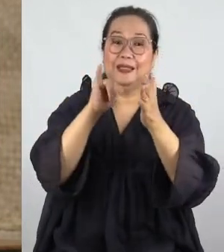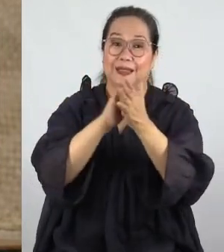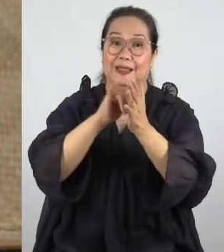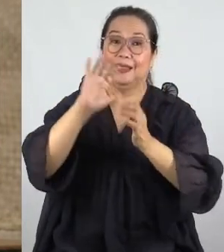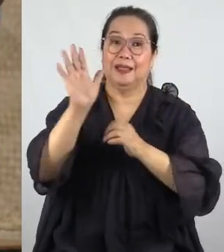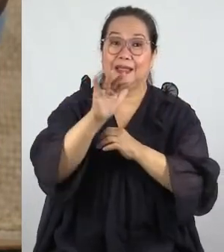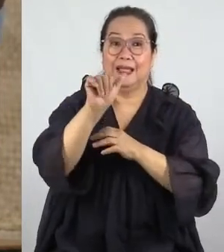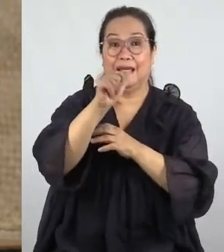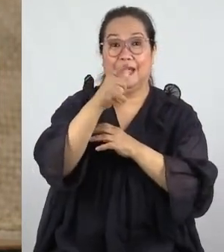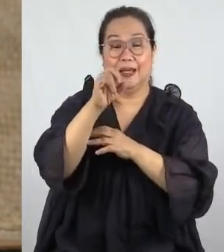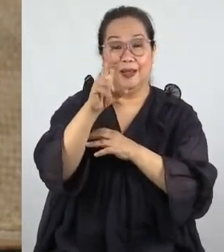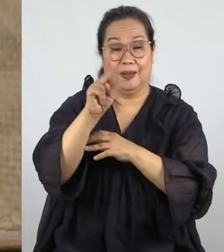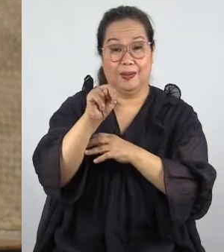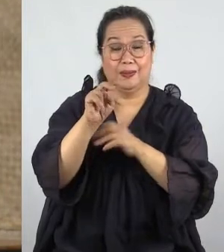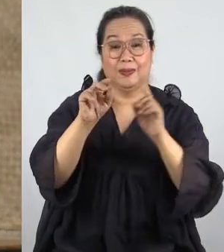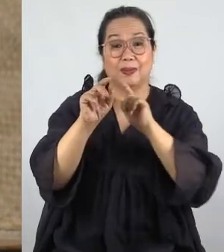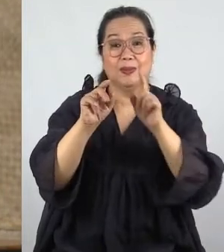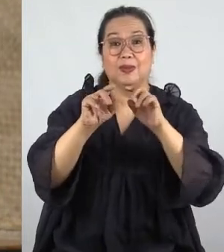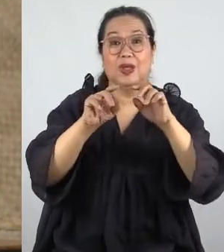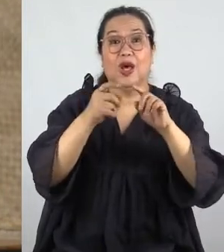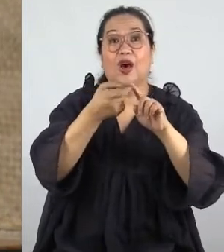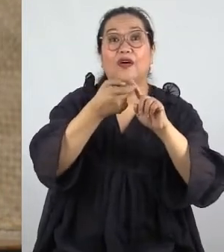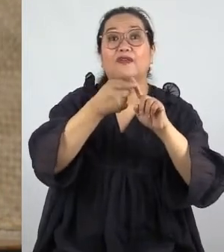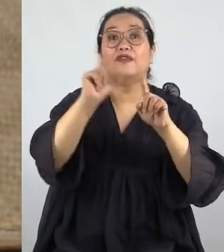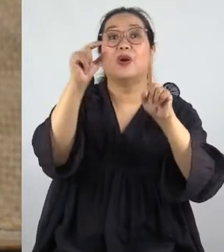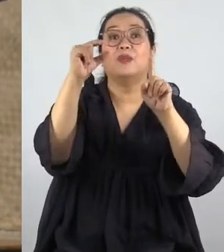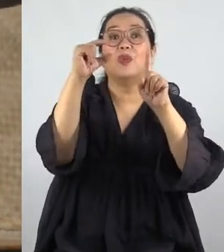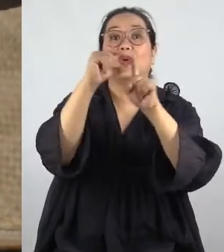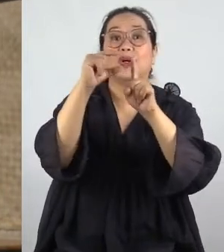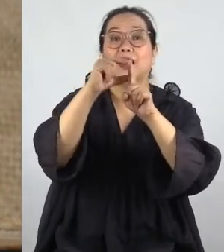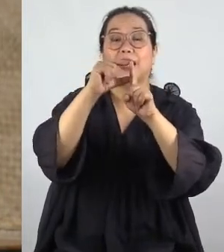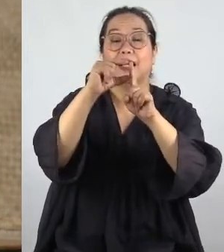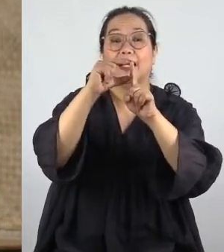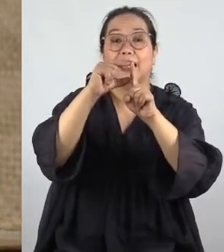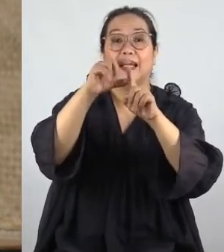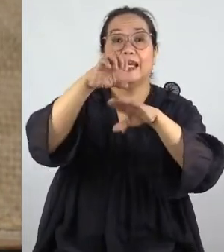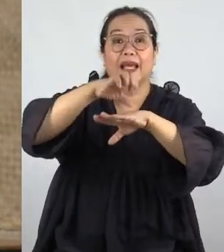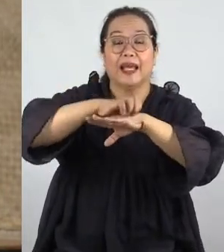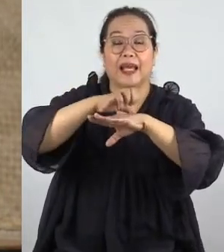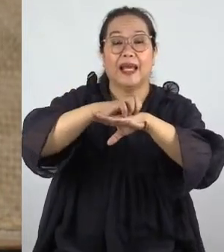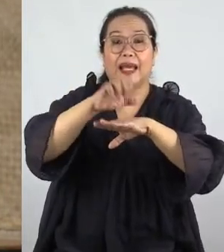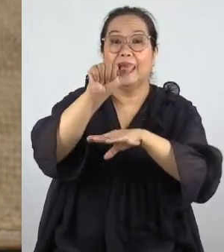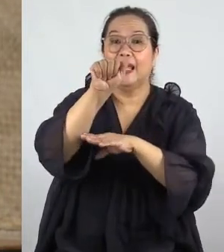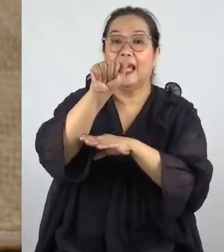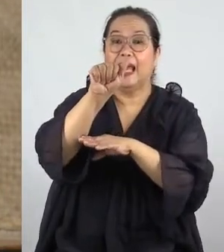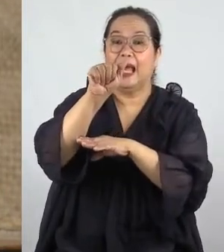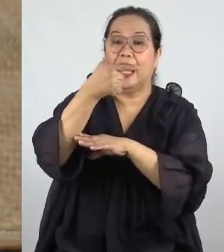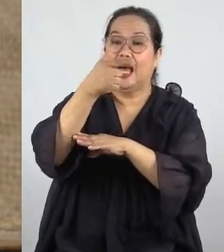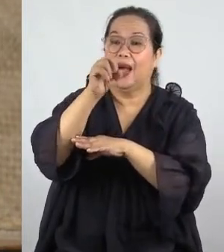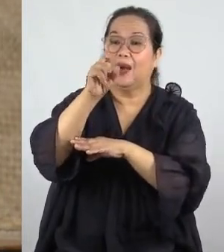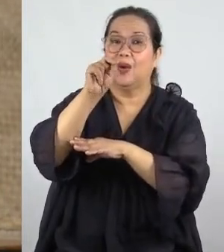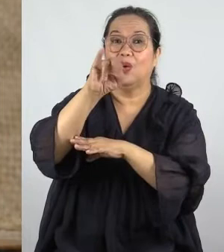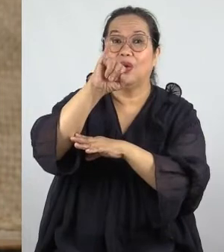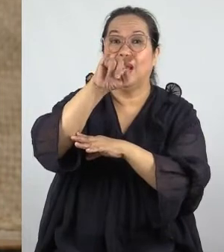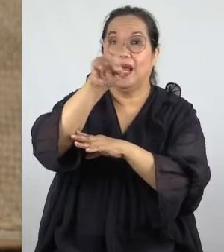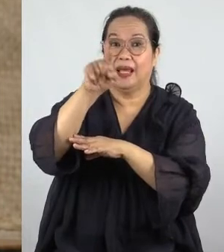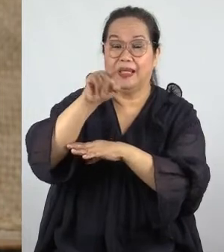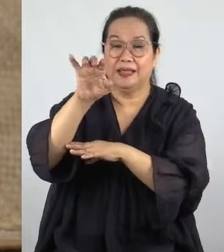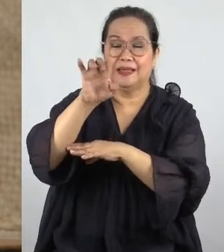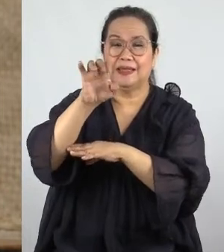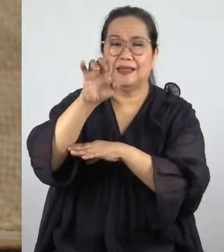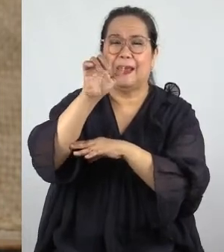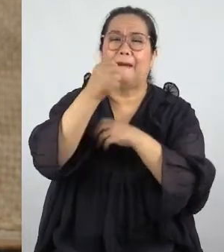Agon. Yung agon po, root word ng salitang Ingles na agonize.